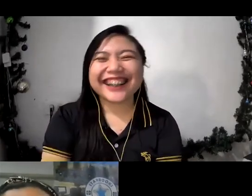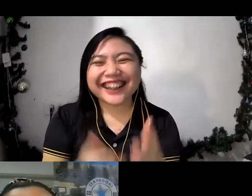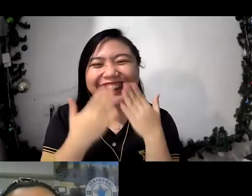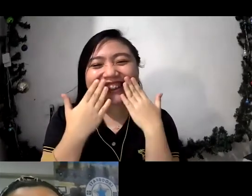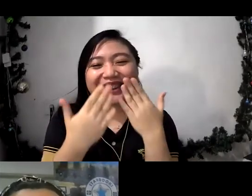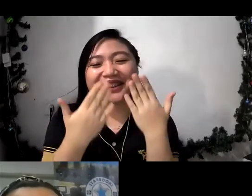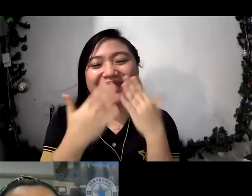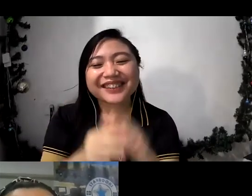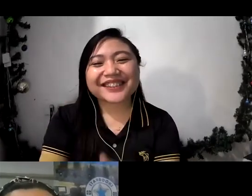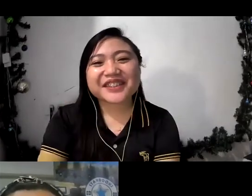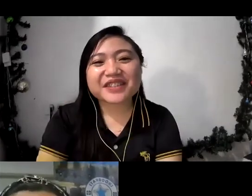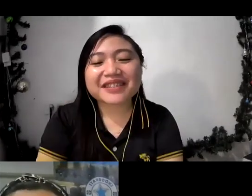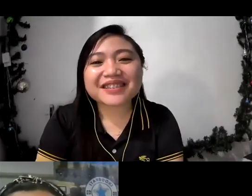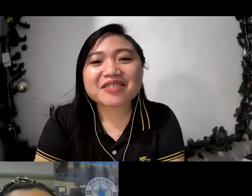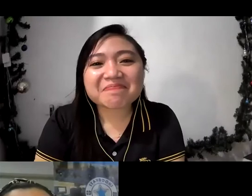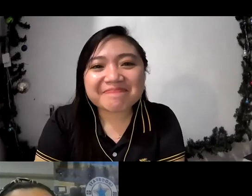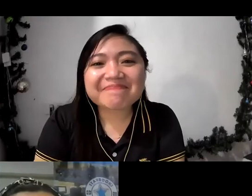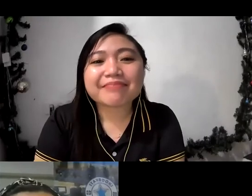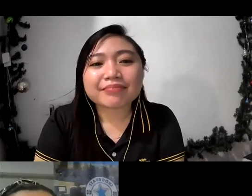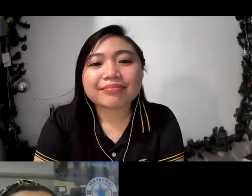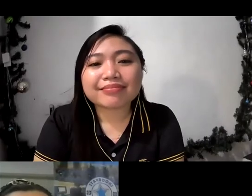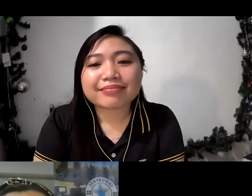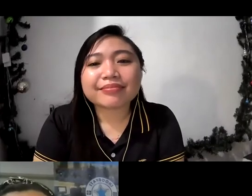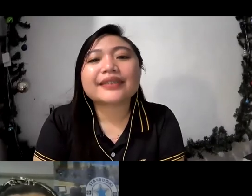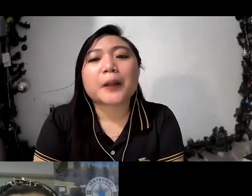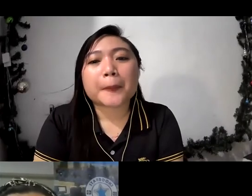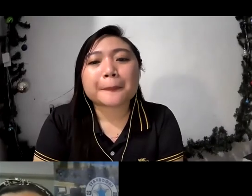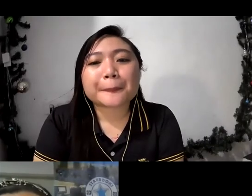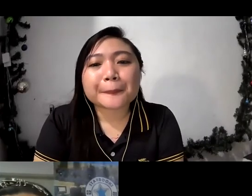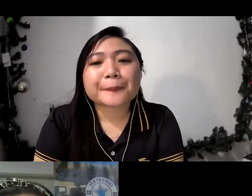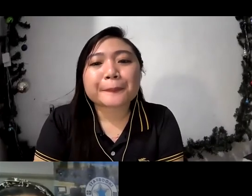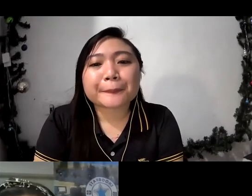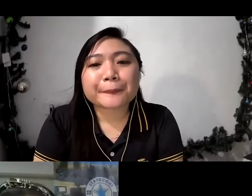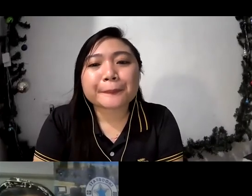interpreter, kung kailangan nyo po ng interpreter sa inyong mga webinars. Okay, so